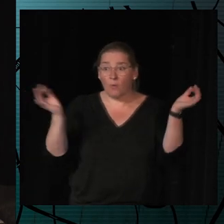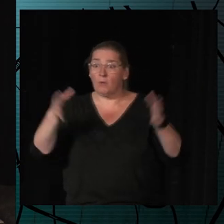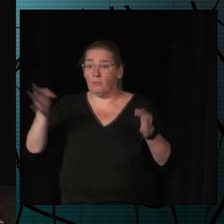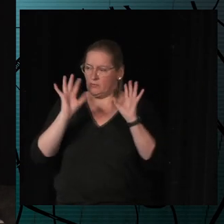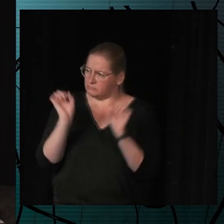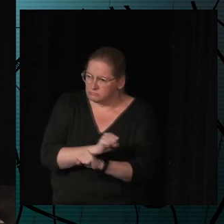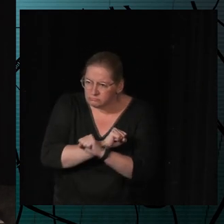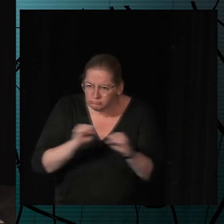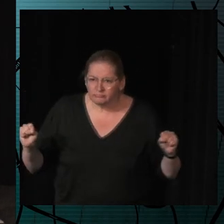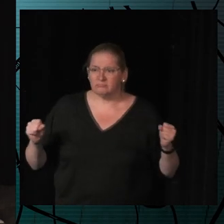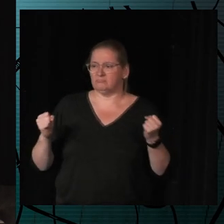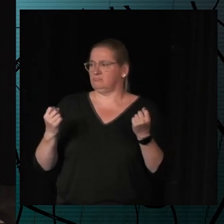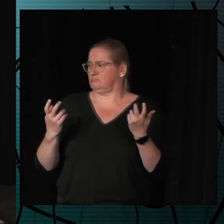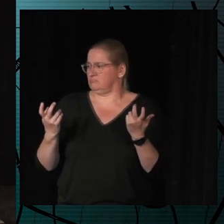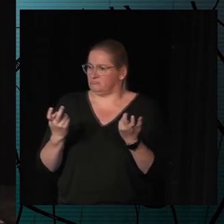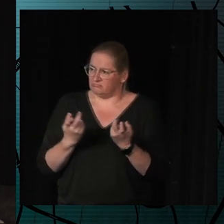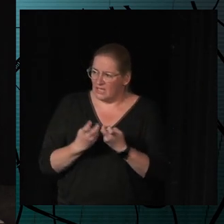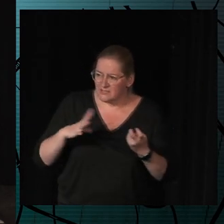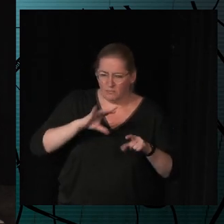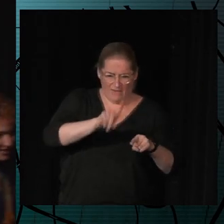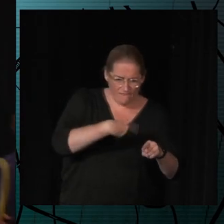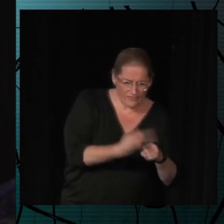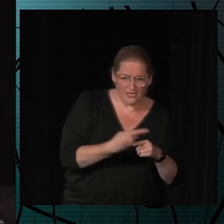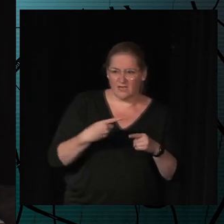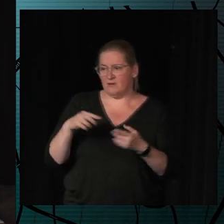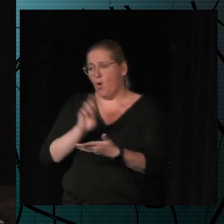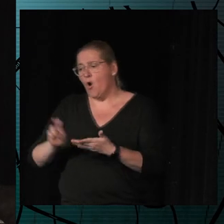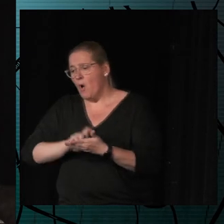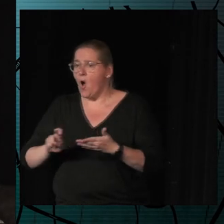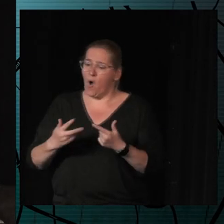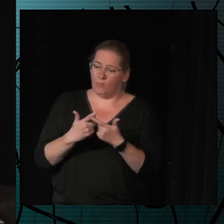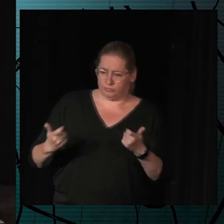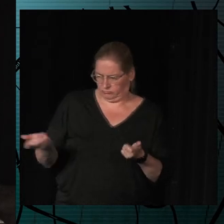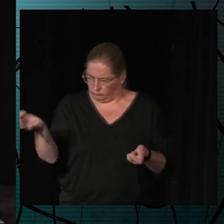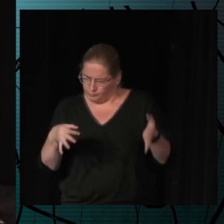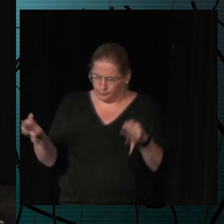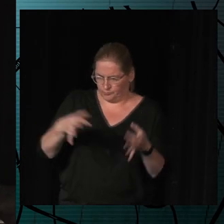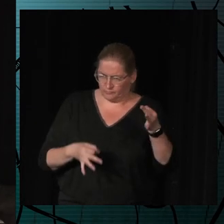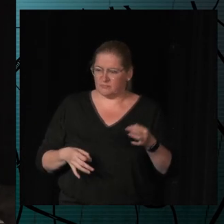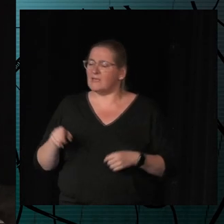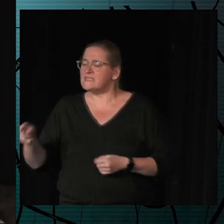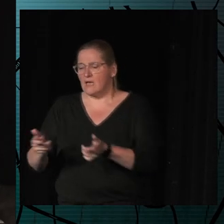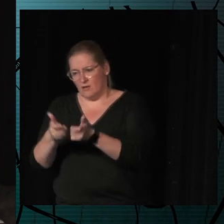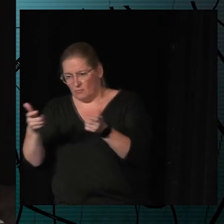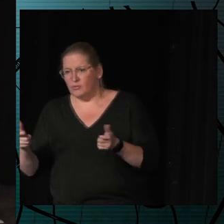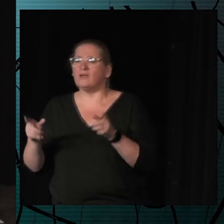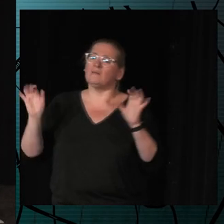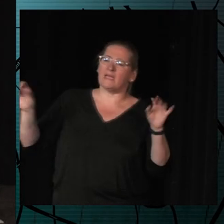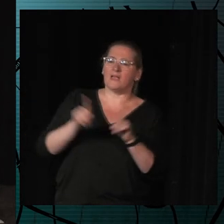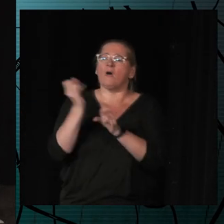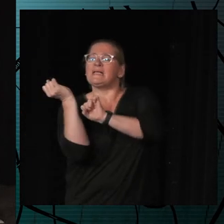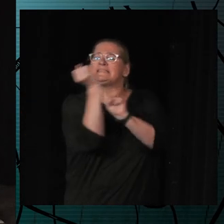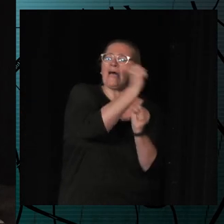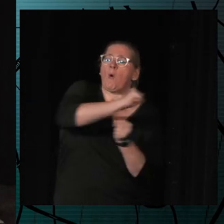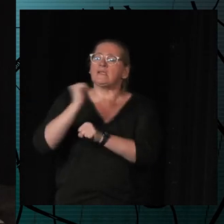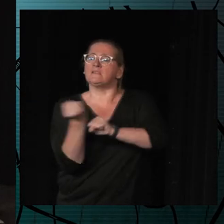façon que ce soit via des films via des des romans VI enfin voilà c'est une série aussi que Capcom va beaucoup travailler en terme de c'est un peu un Star Wars de l'horreur quand on